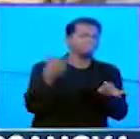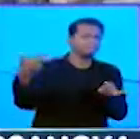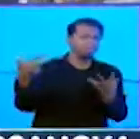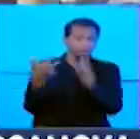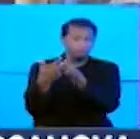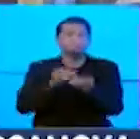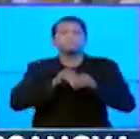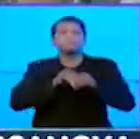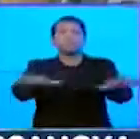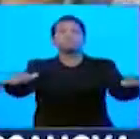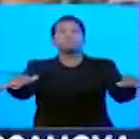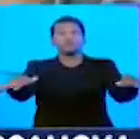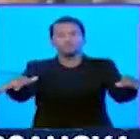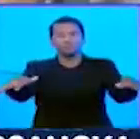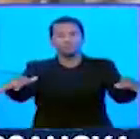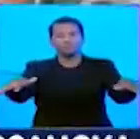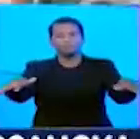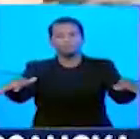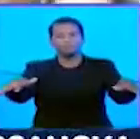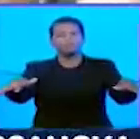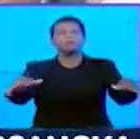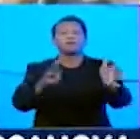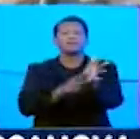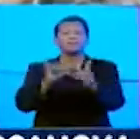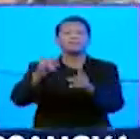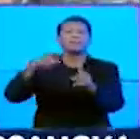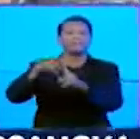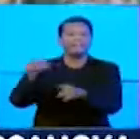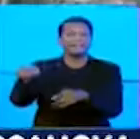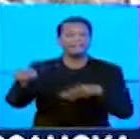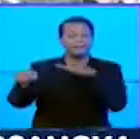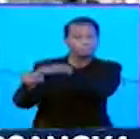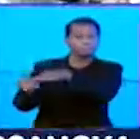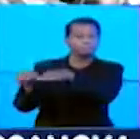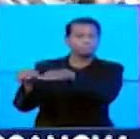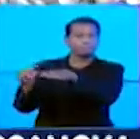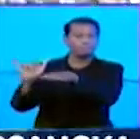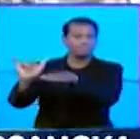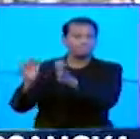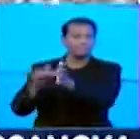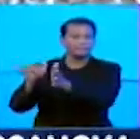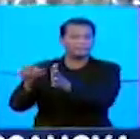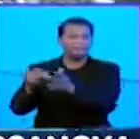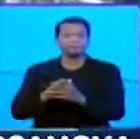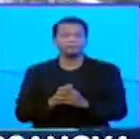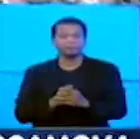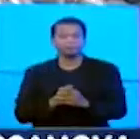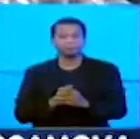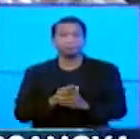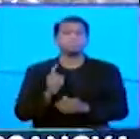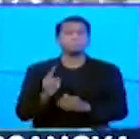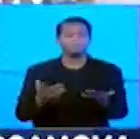langsung dengan sengaja kepada mwd pada beberapa tahun lalu sehingga ini tersangkut a dari UU pasal